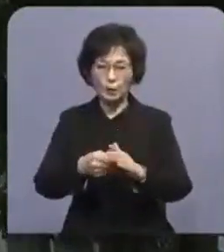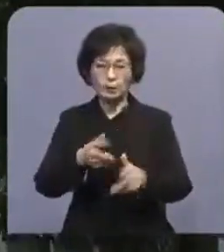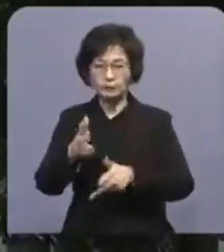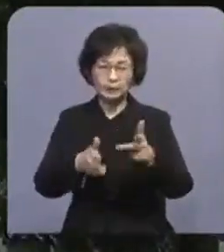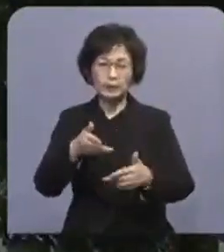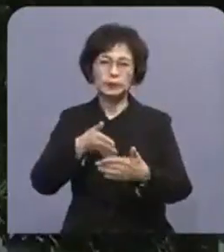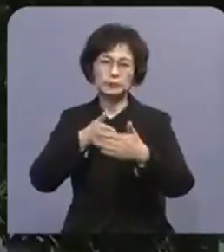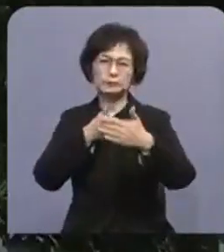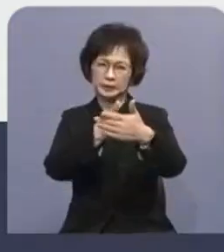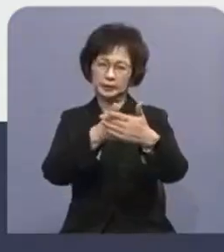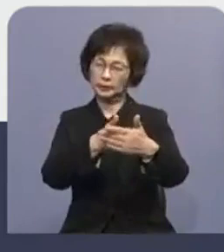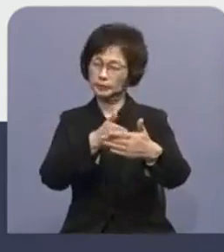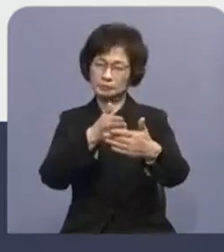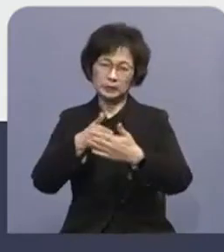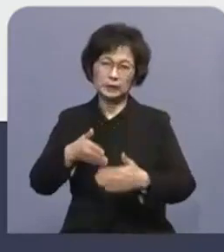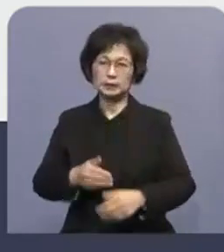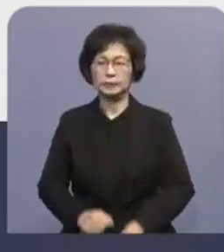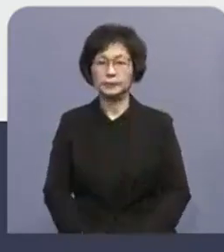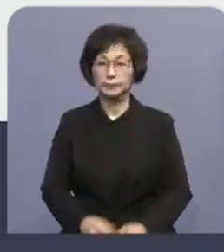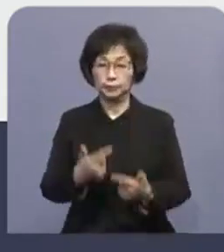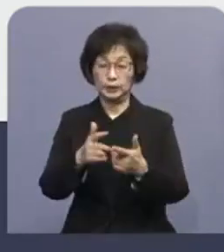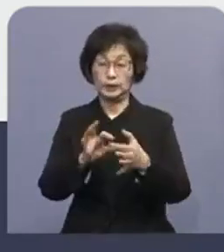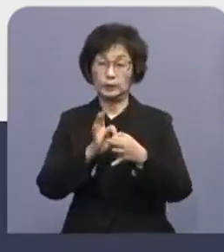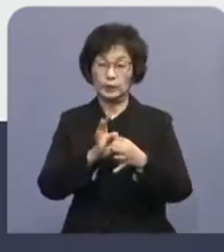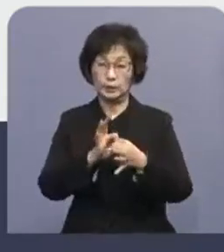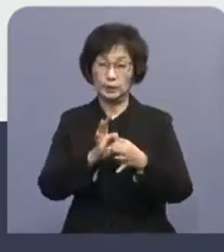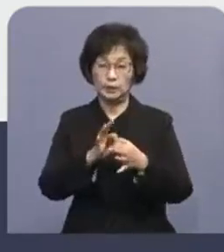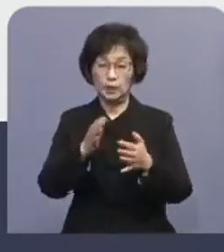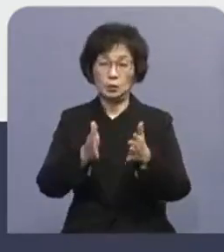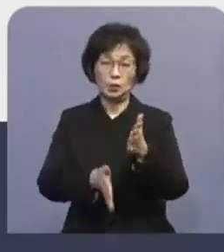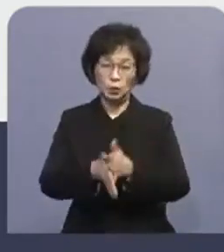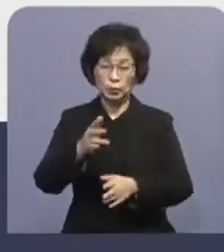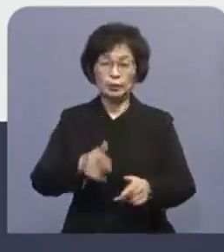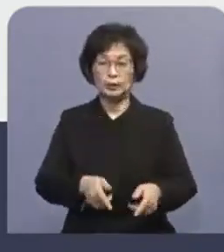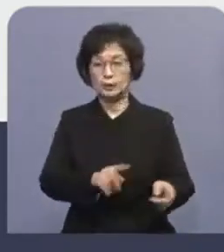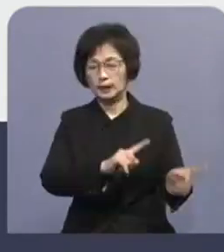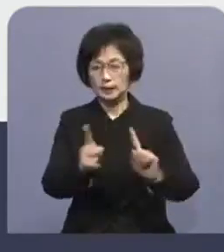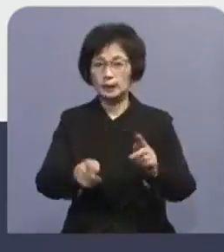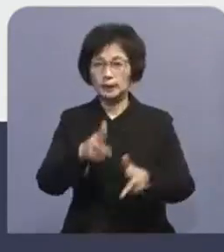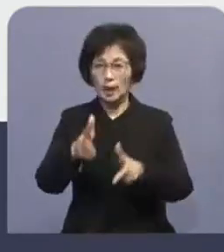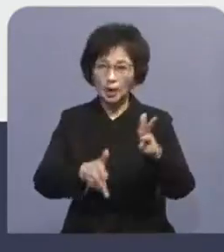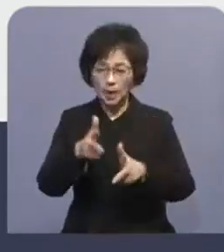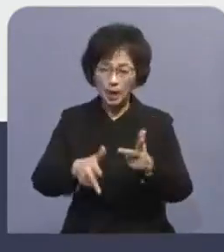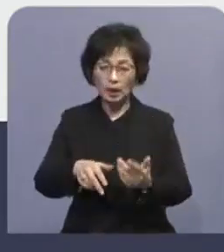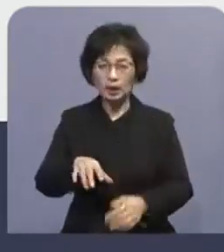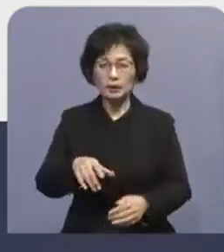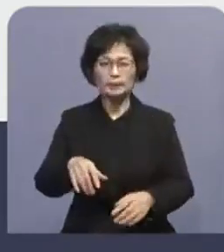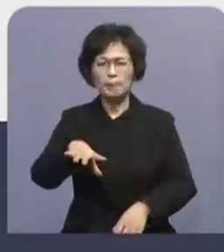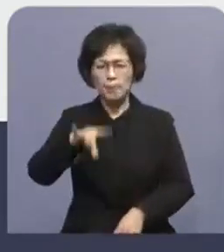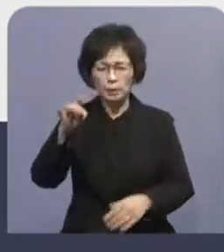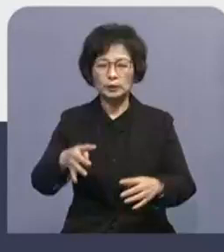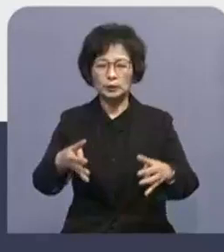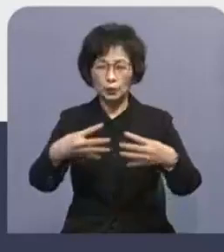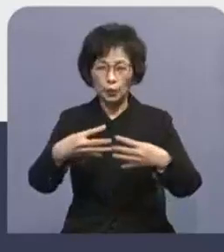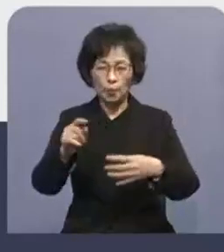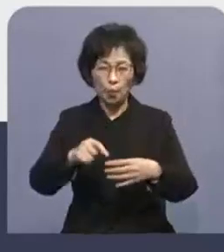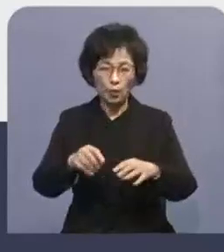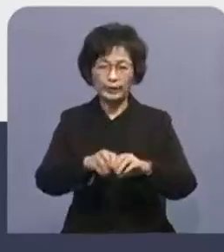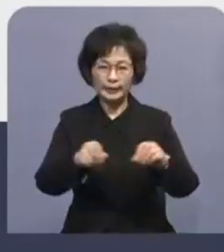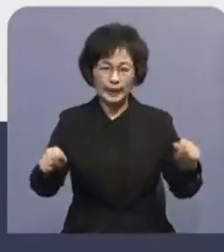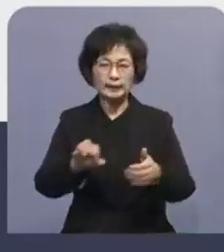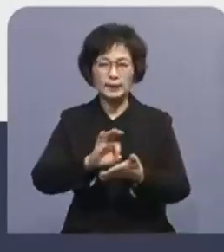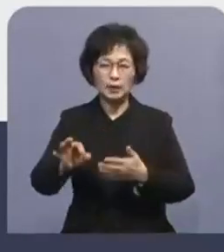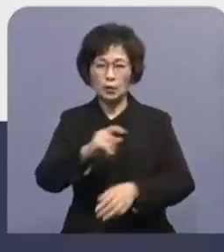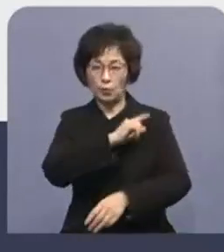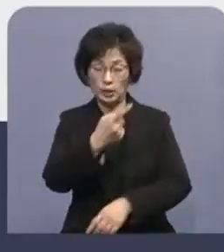하지 못했습니다. 부산시 관계자는 도시재생사업을 하기 위해서는 선결조건으로 토지사용권을 확보해야